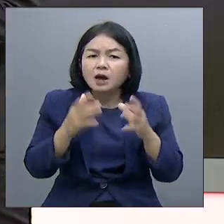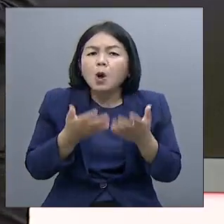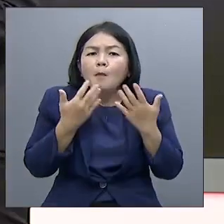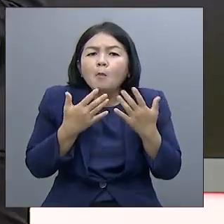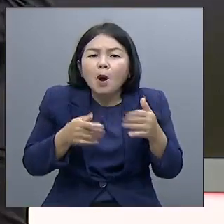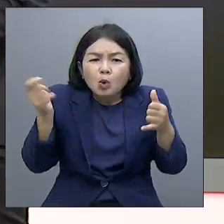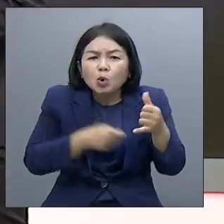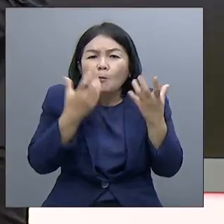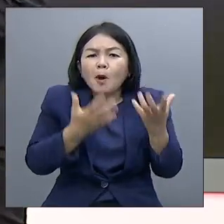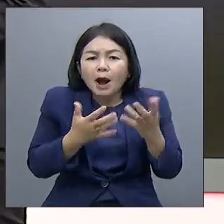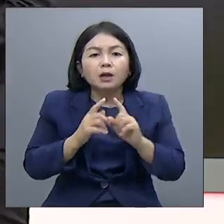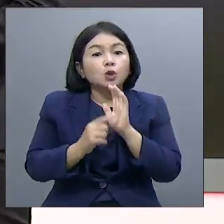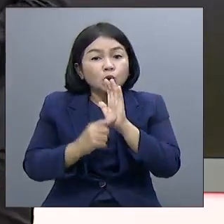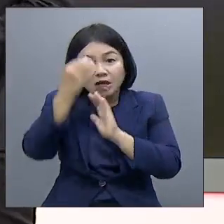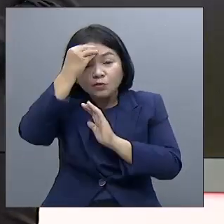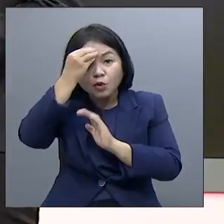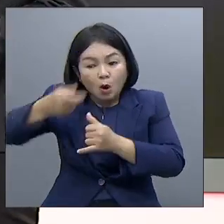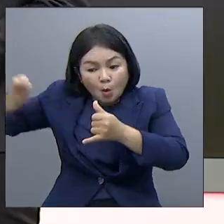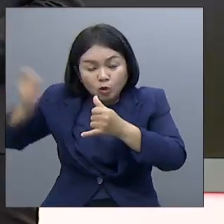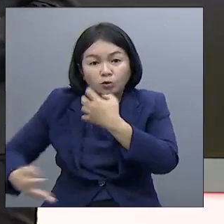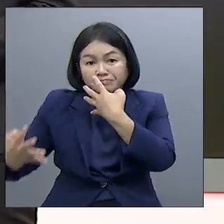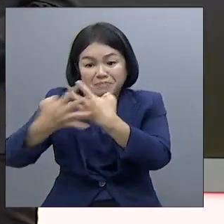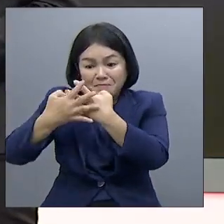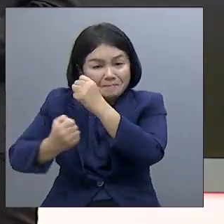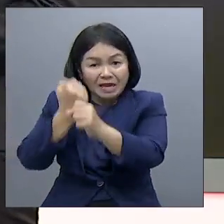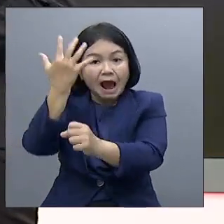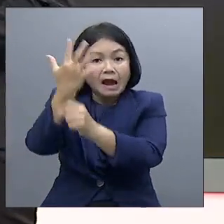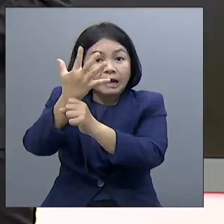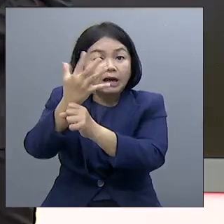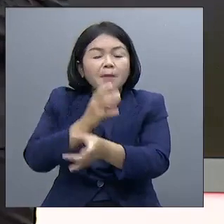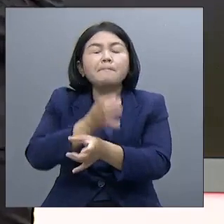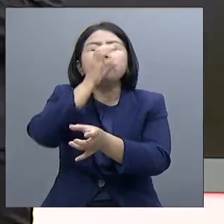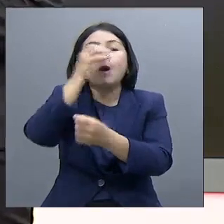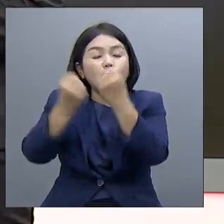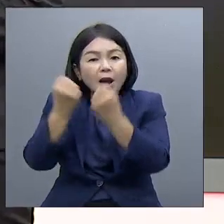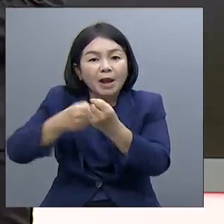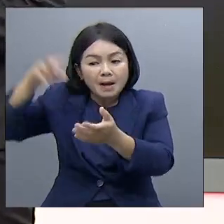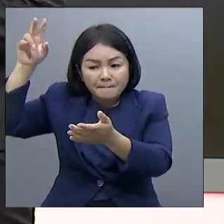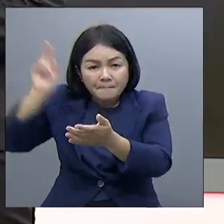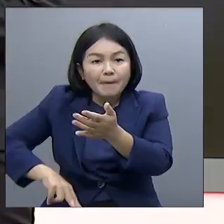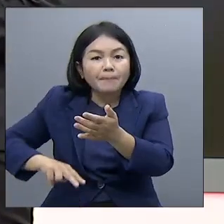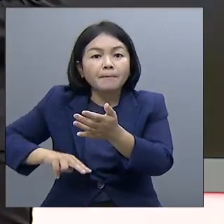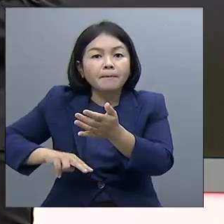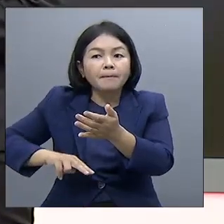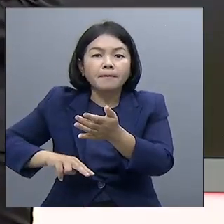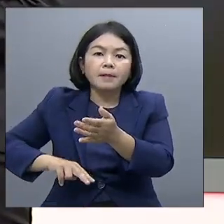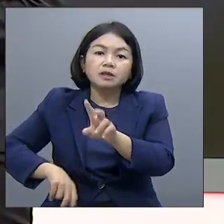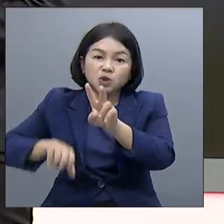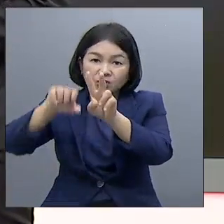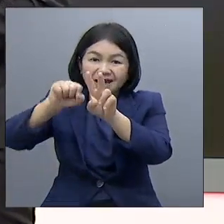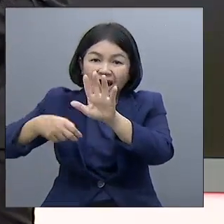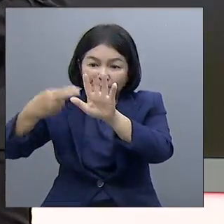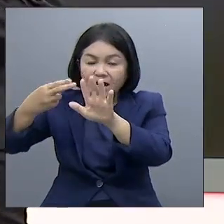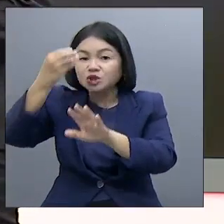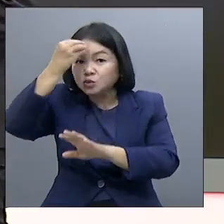ประเทศญี่ปุ่นเนี่ยนะครับโทษเมาแล้วขับจำคุกถึง5ปีเลยคุณผู้ชมและปรับเนี่ยสูงสุดถึง 250,000 บ